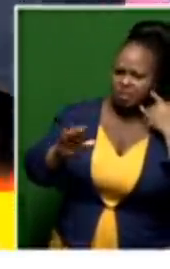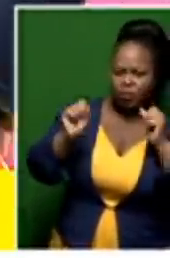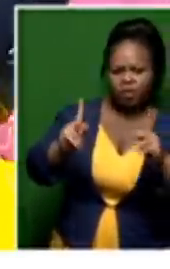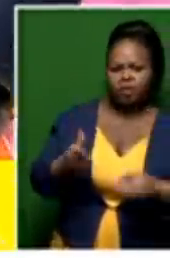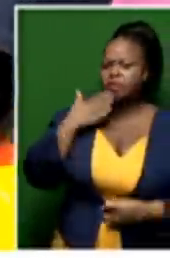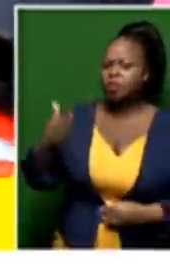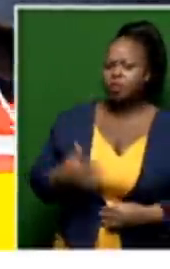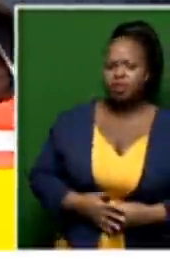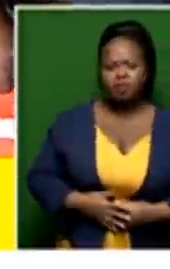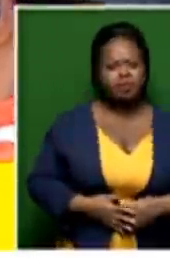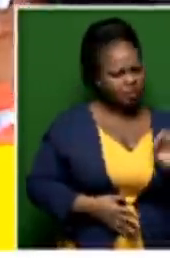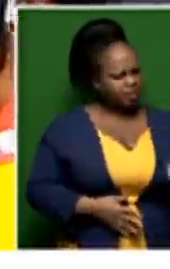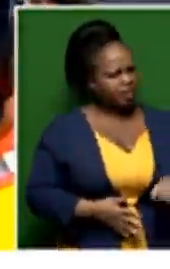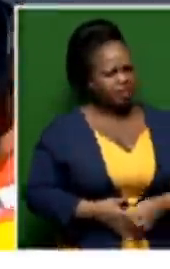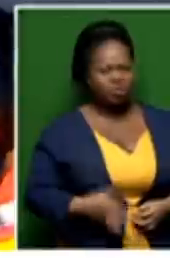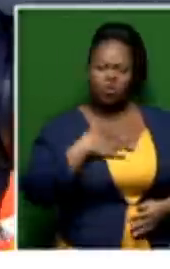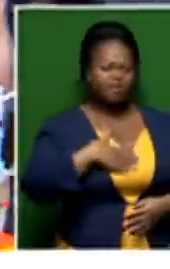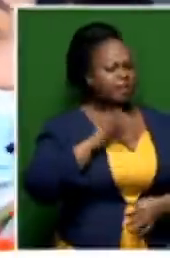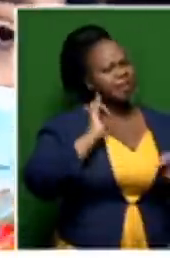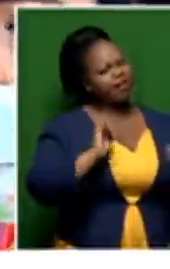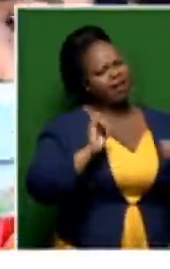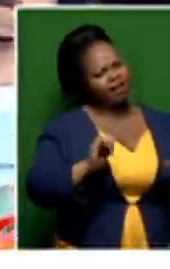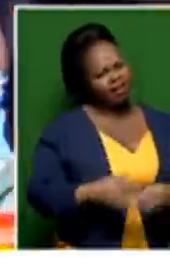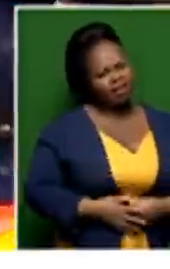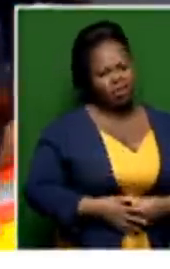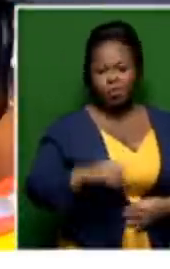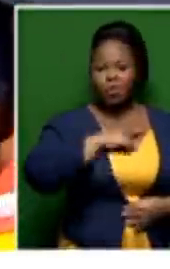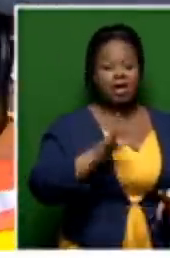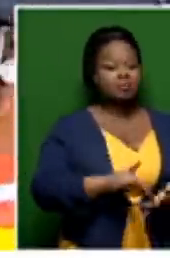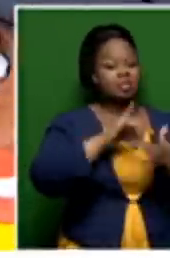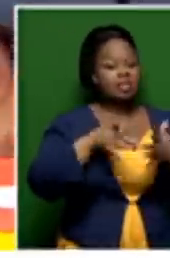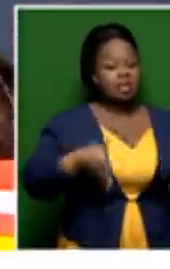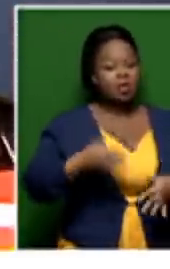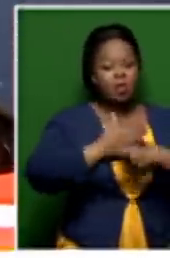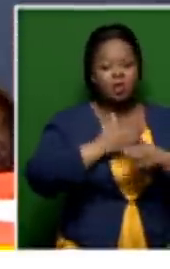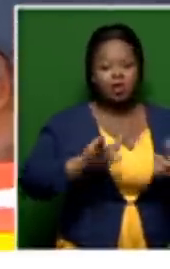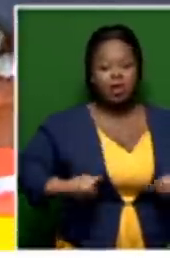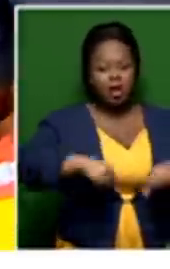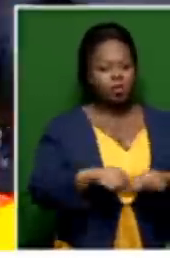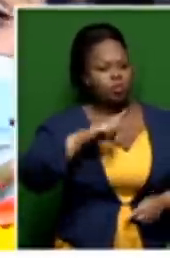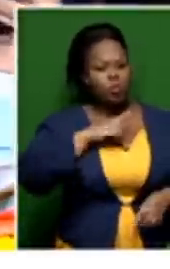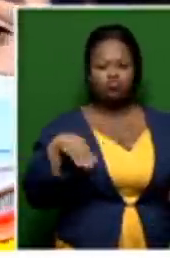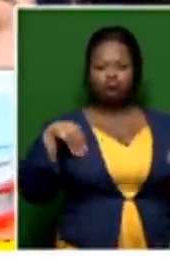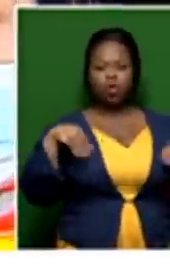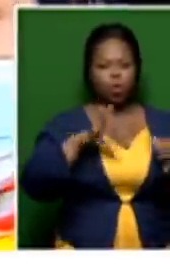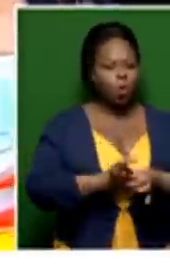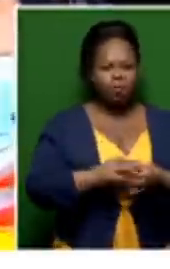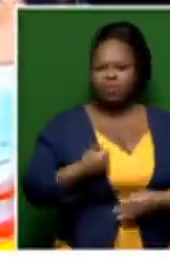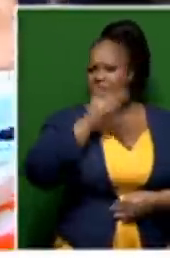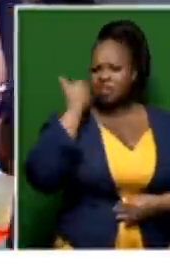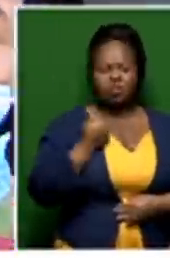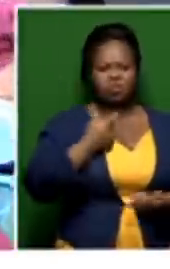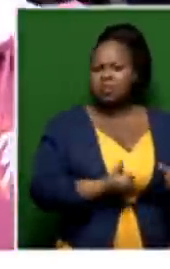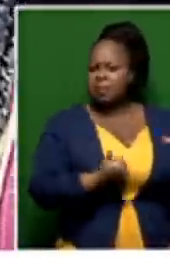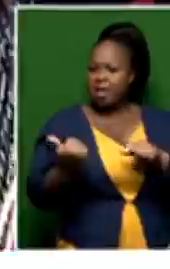alright siyabonga siphatheke kabuhlungu kakhulu especially imisebenzi yethu manje siyohlala emakhaya sazi ukuthi